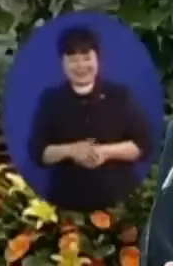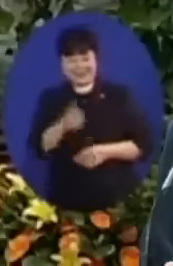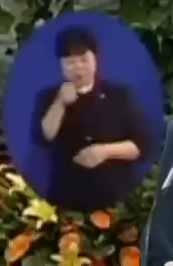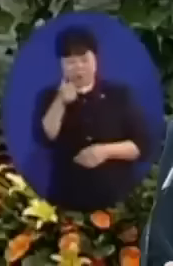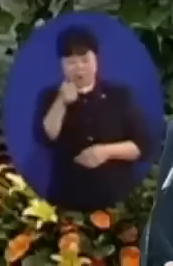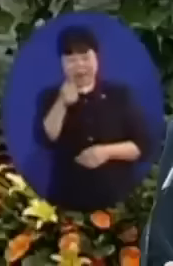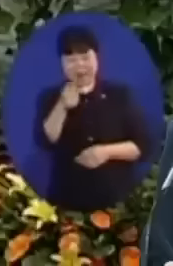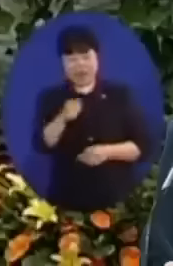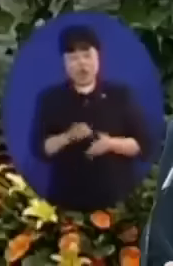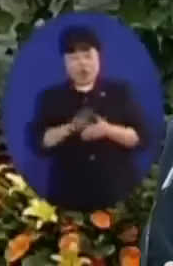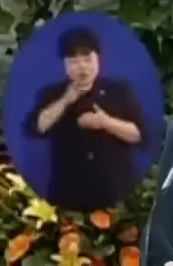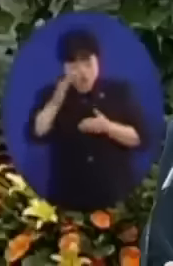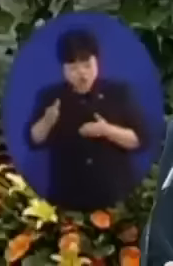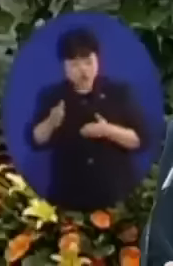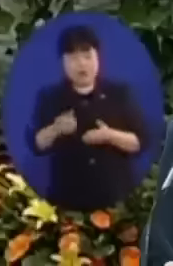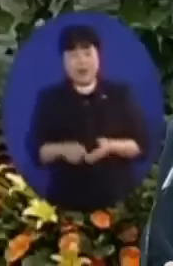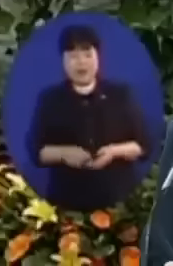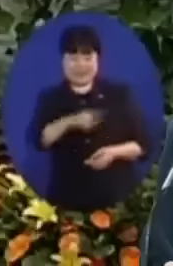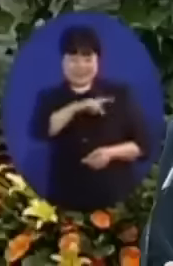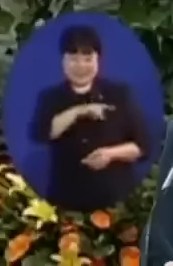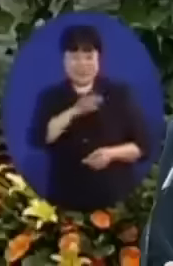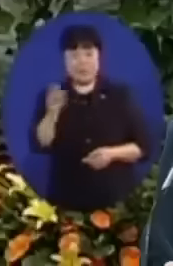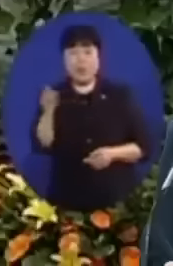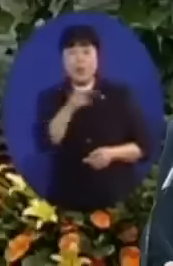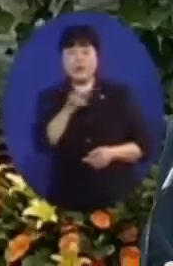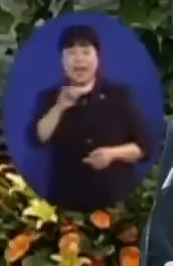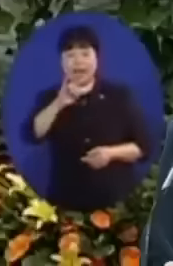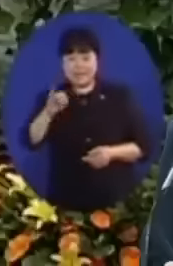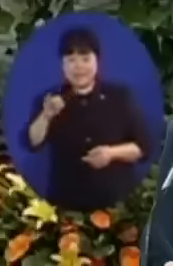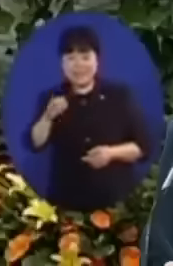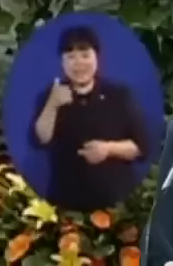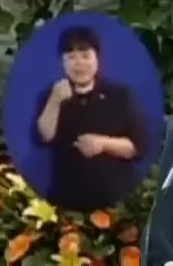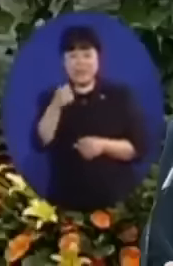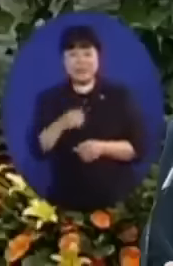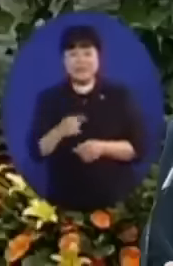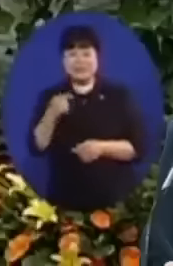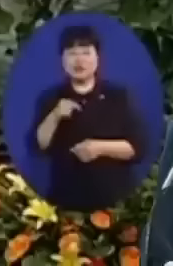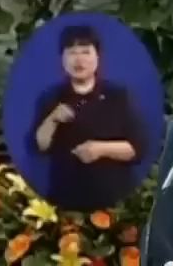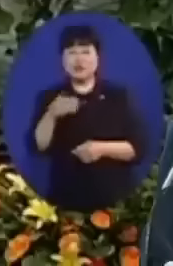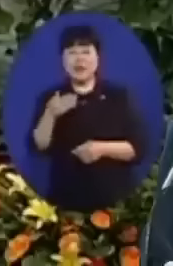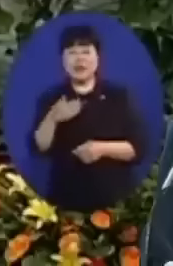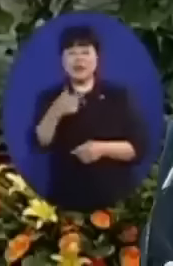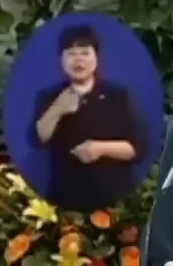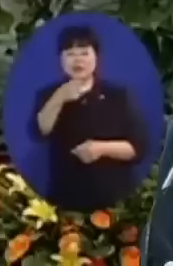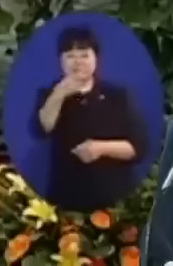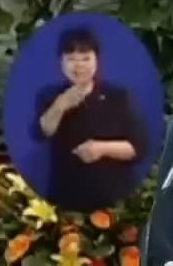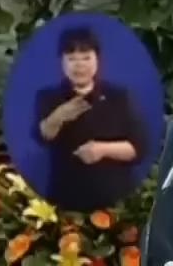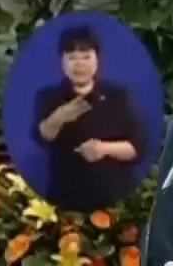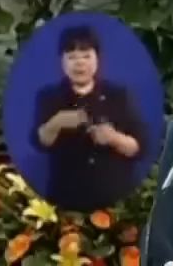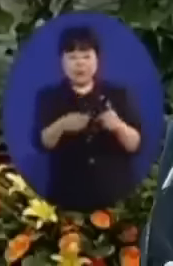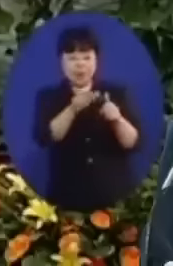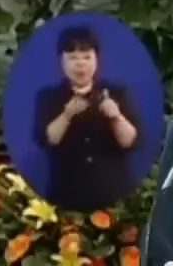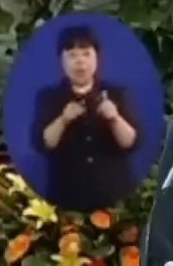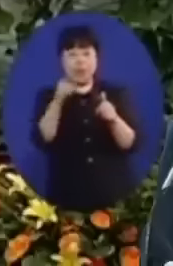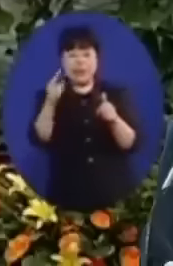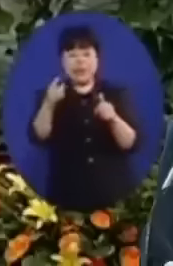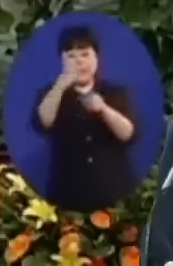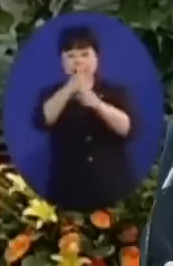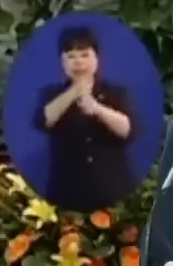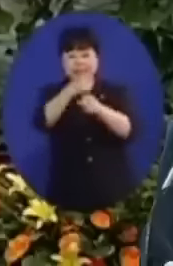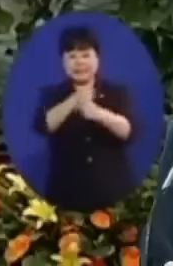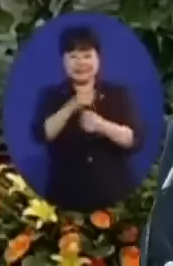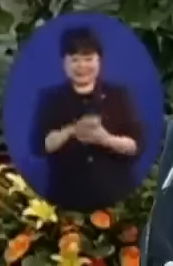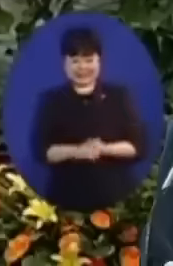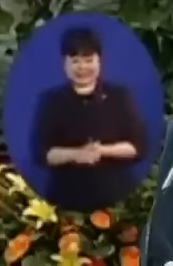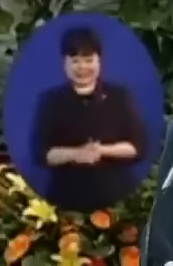즐겨 쓰는 필기기구였습니다. 모나미 볼펜은 1963년에 5월 1일에 만들어진